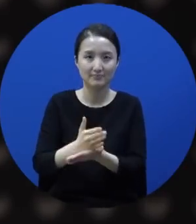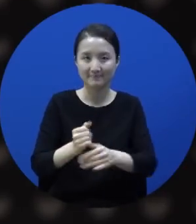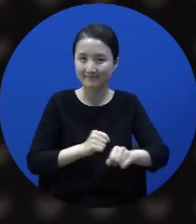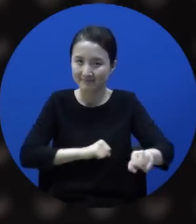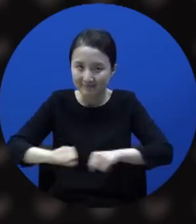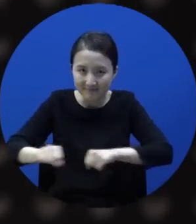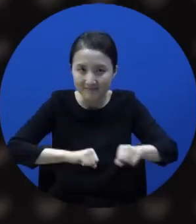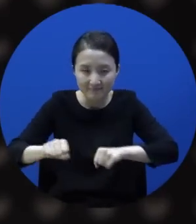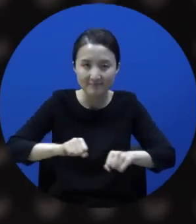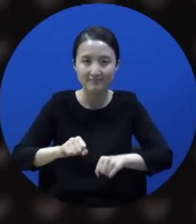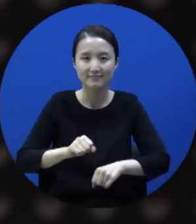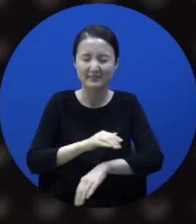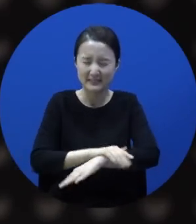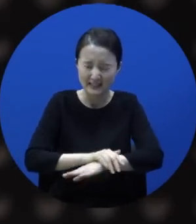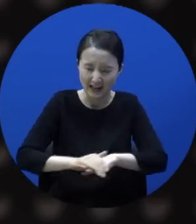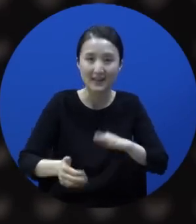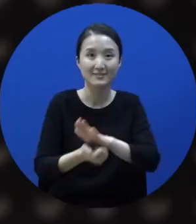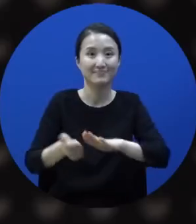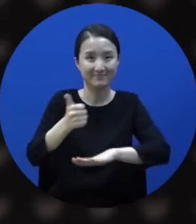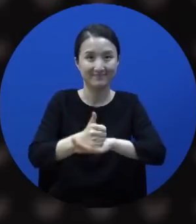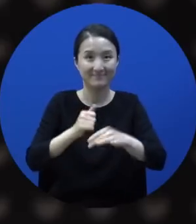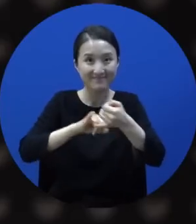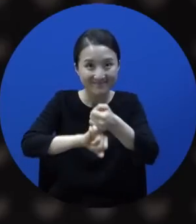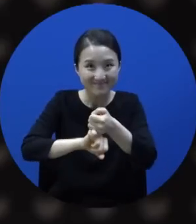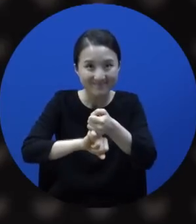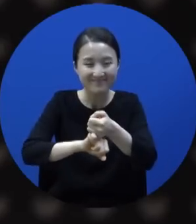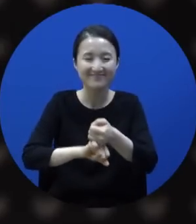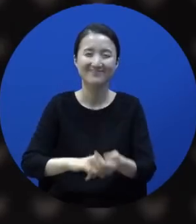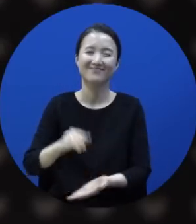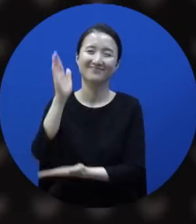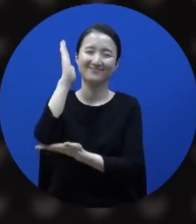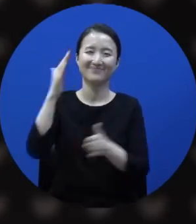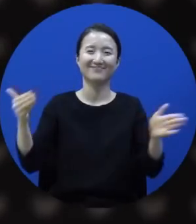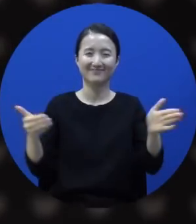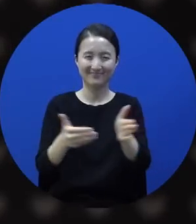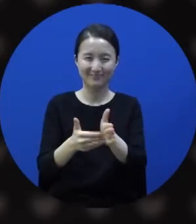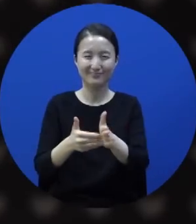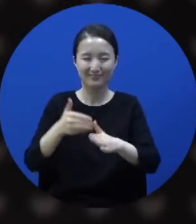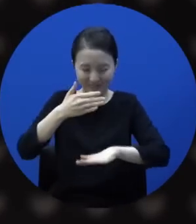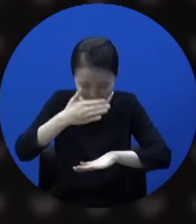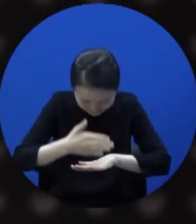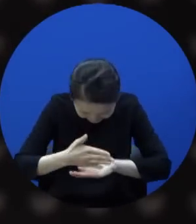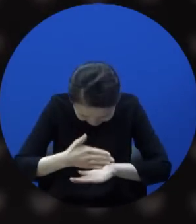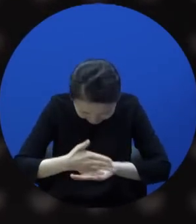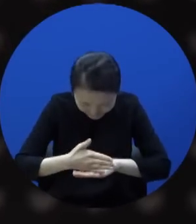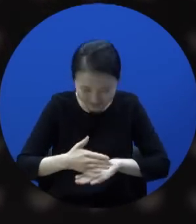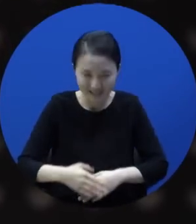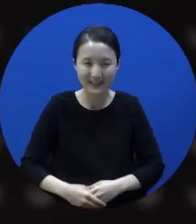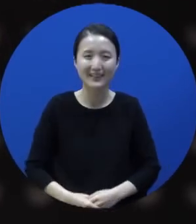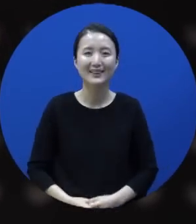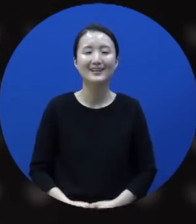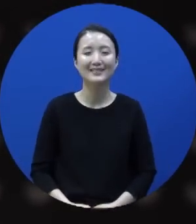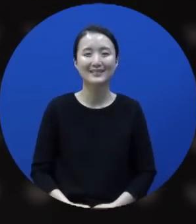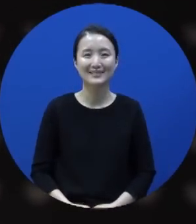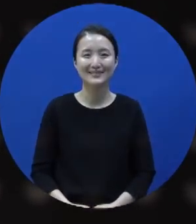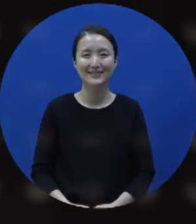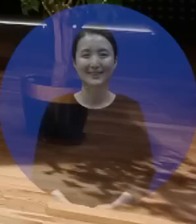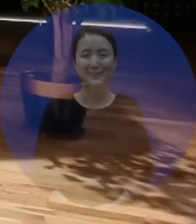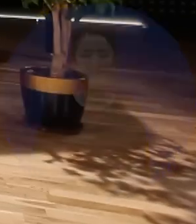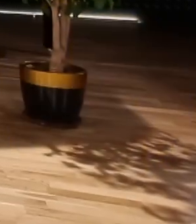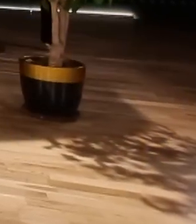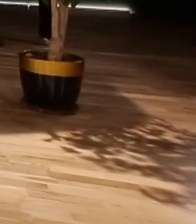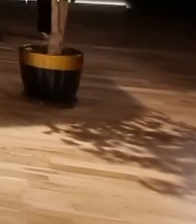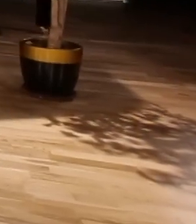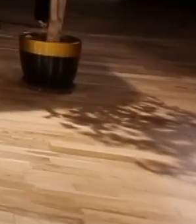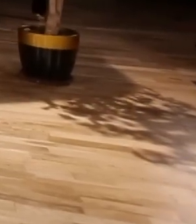마시고 think and do 하시면서 꿈대로 사셨으면 좋겠습니다. 네. 이상으로 강의 마치도록 하겠습니다. 감사합니다.